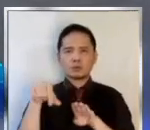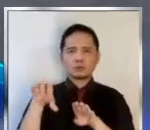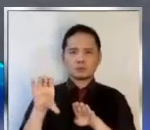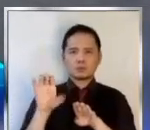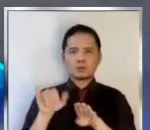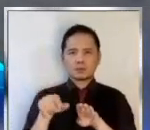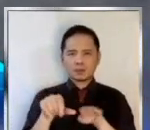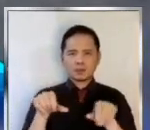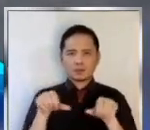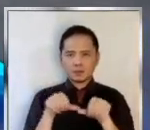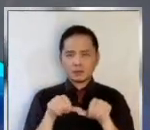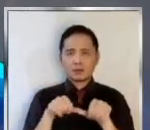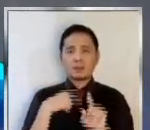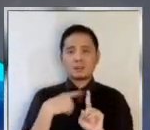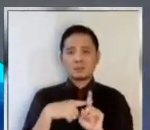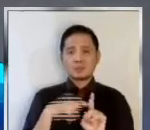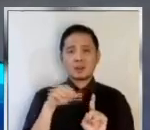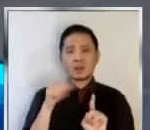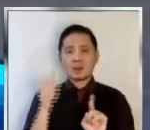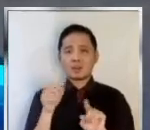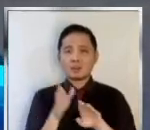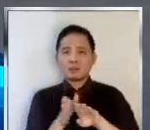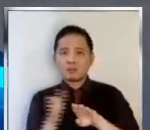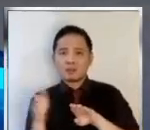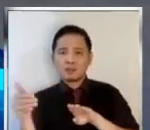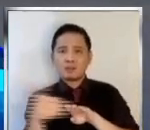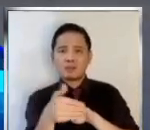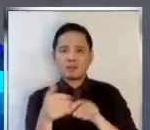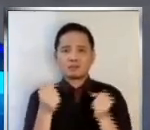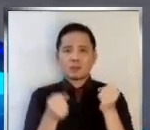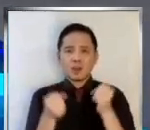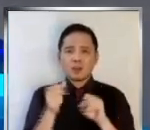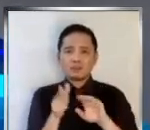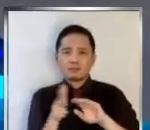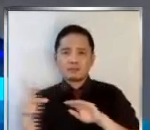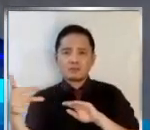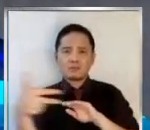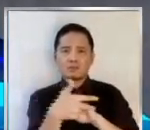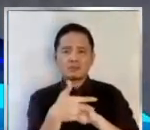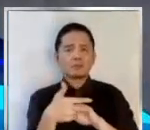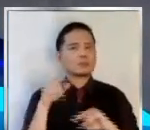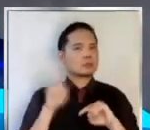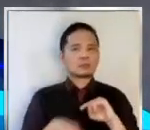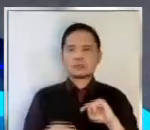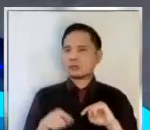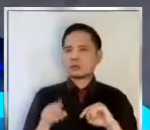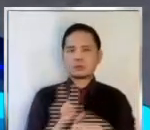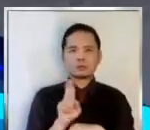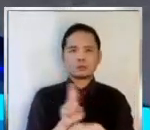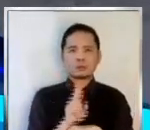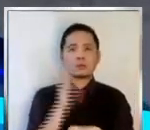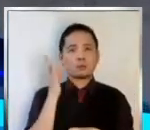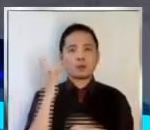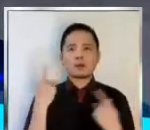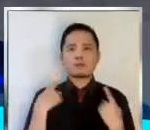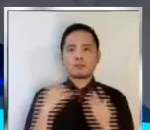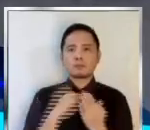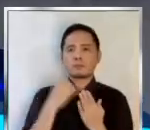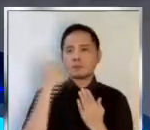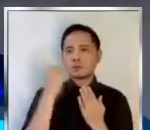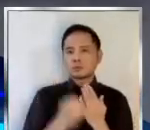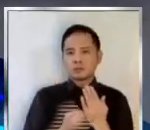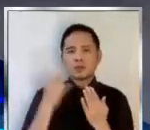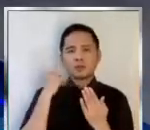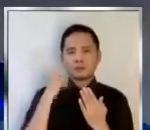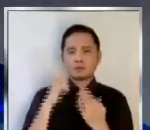iba pang mga U-turn slot na hindi rin muna madadaanan. Yan ay para bigyan daan yung proyektong ikangay Busway. Yan ang